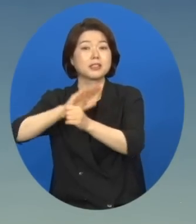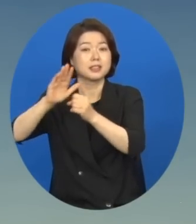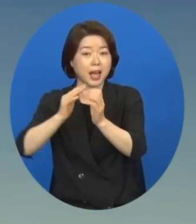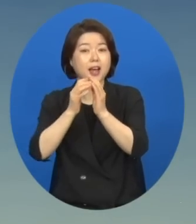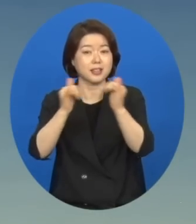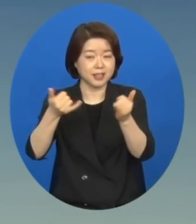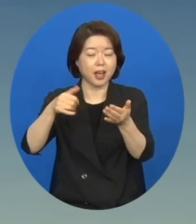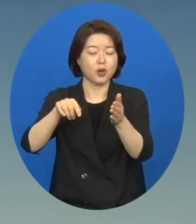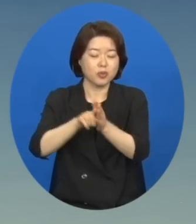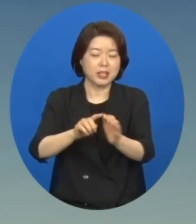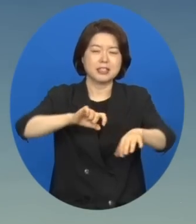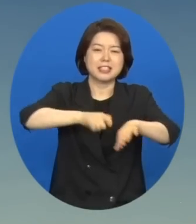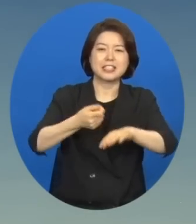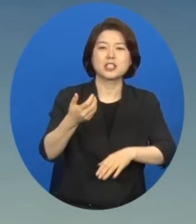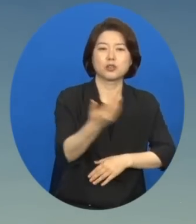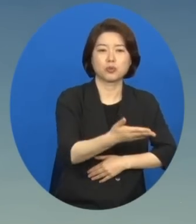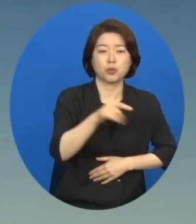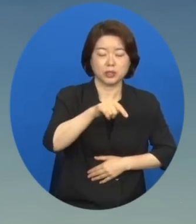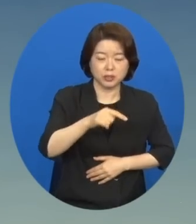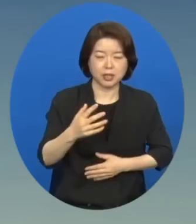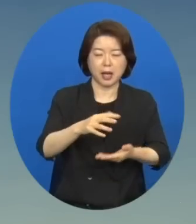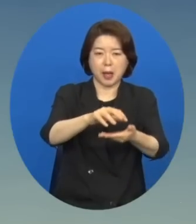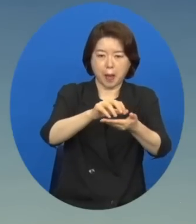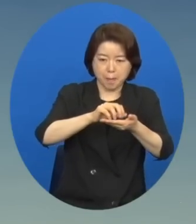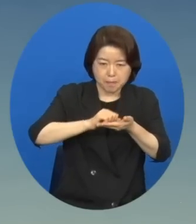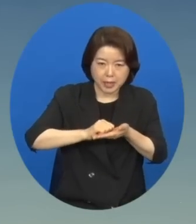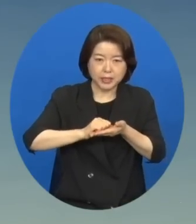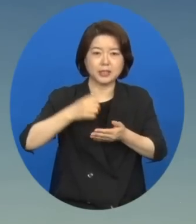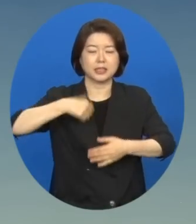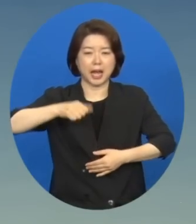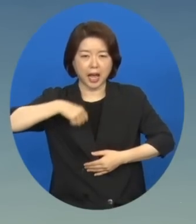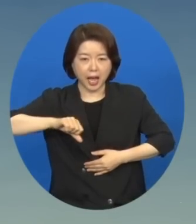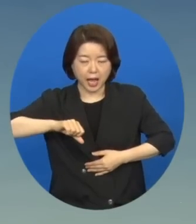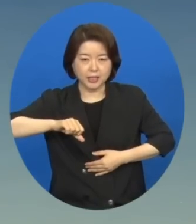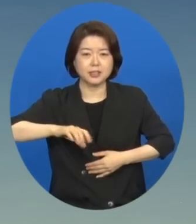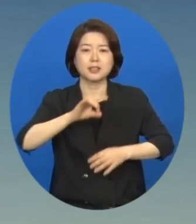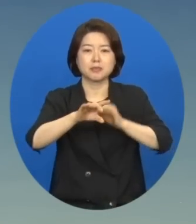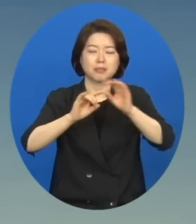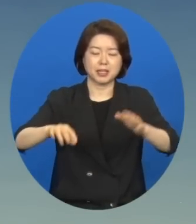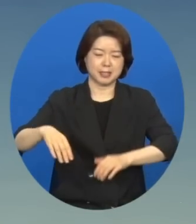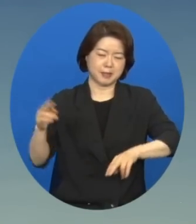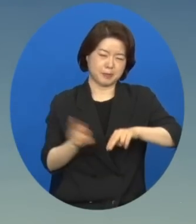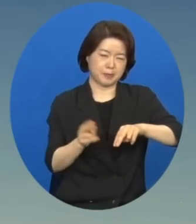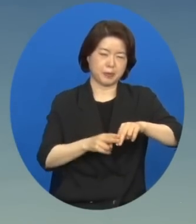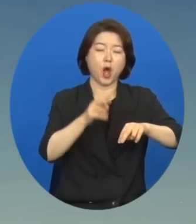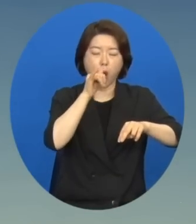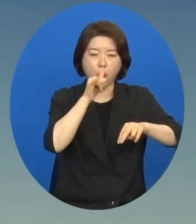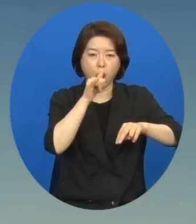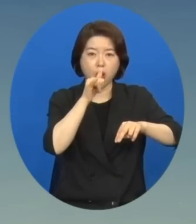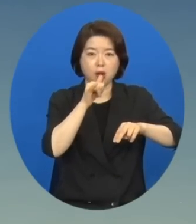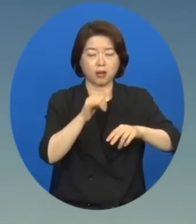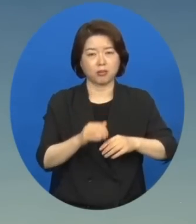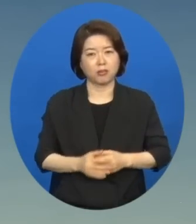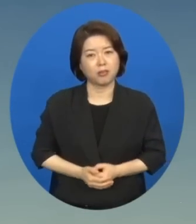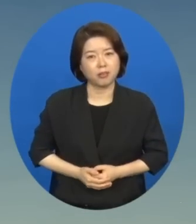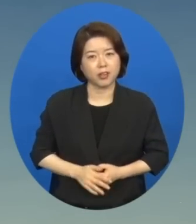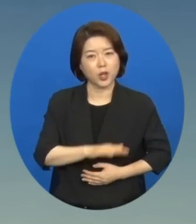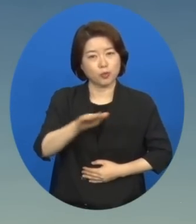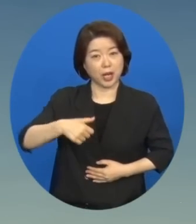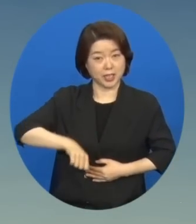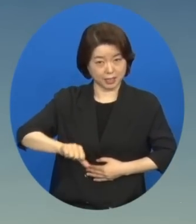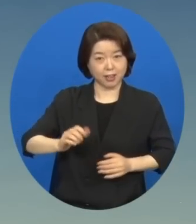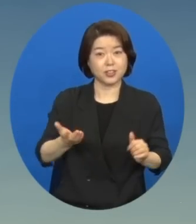자를 징계하시고 그가 받아들이시는 아들마다 채찍질 하심이라. 여러분, 우리가 자녀를